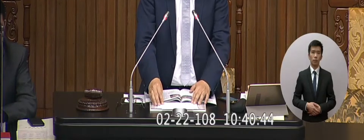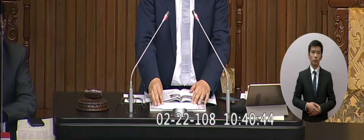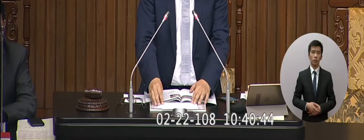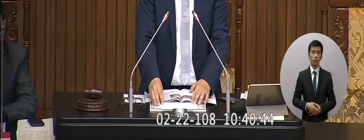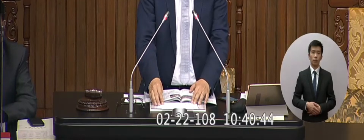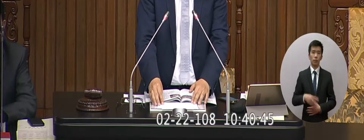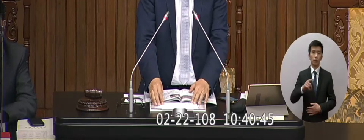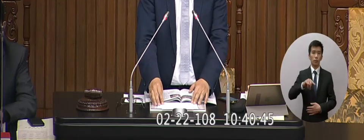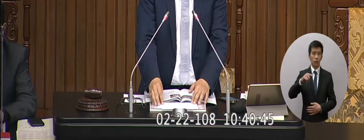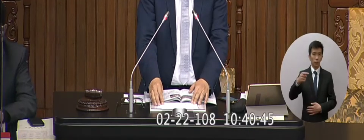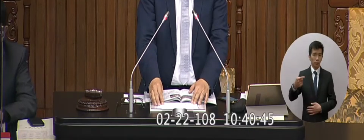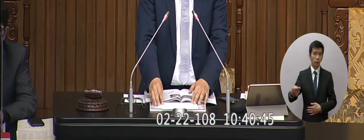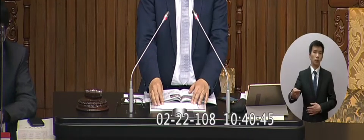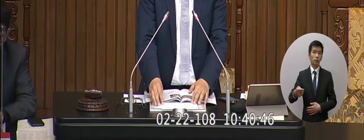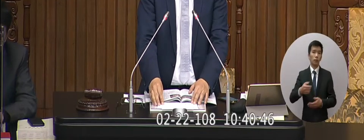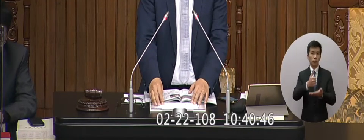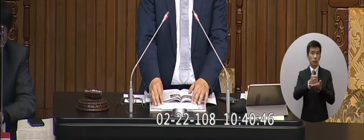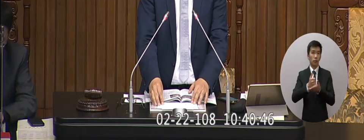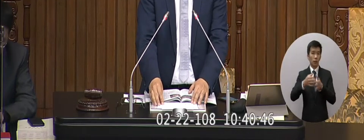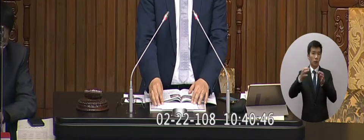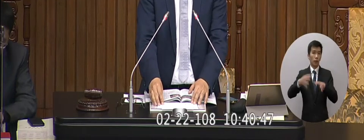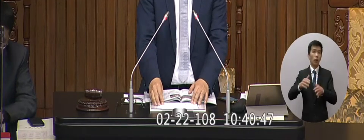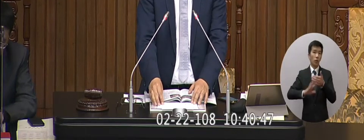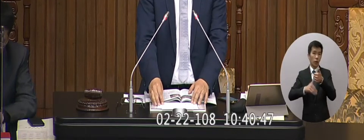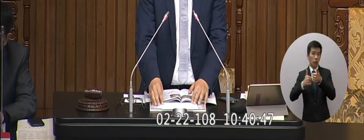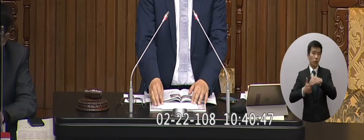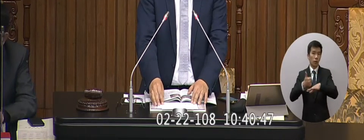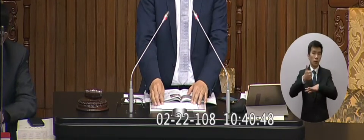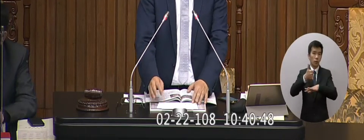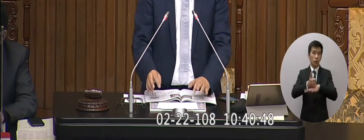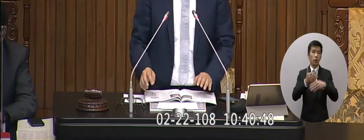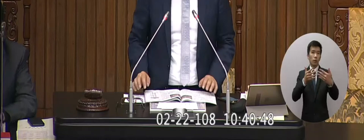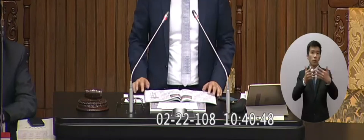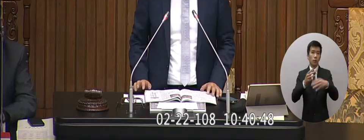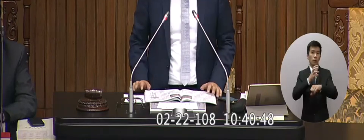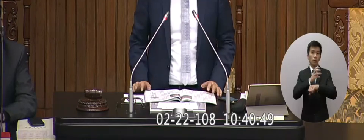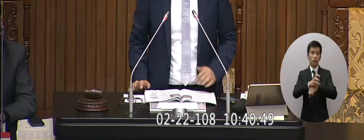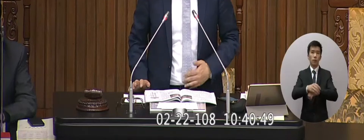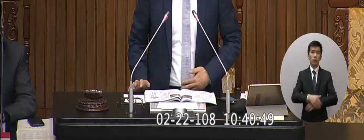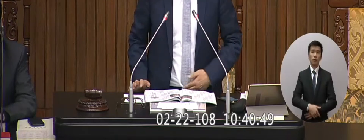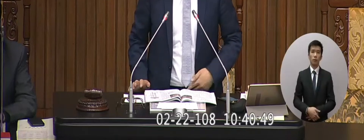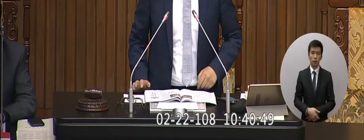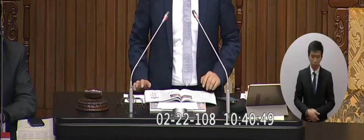接着请费宏泰委员质询，询答时间为30分钟。